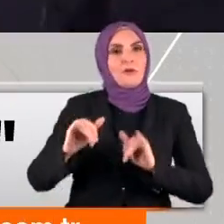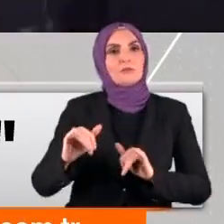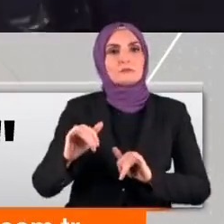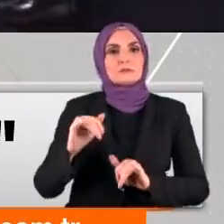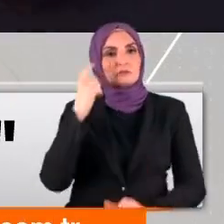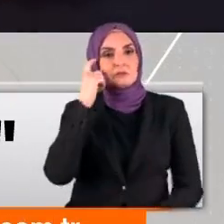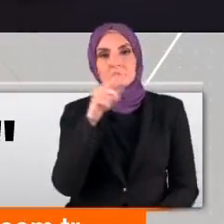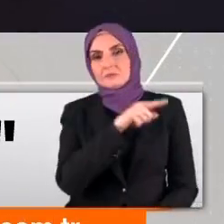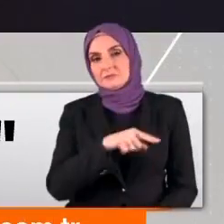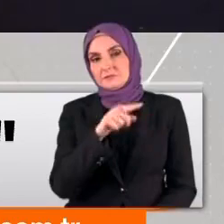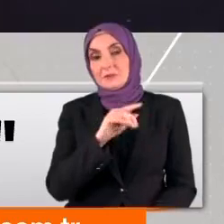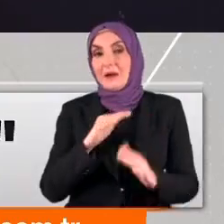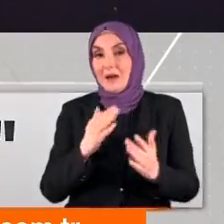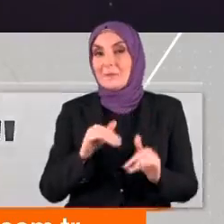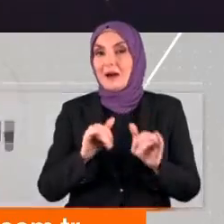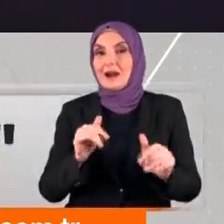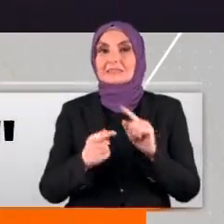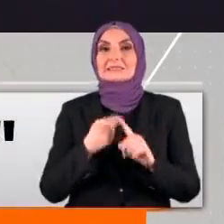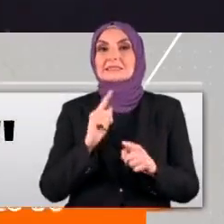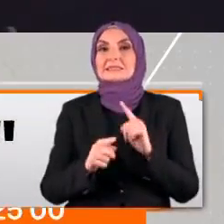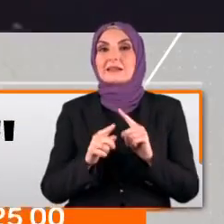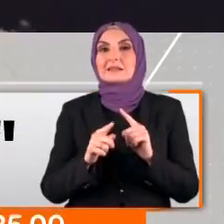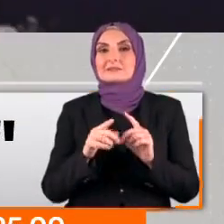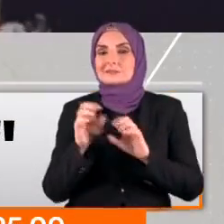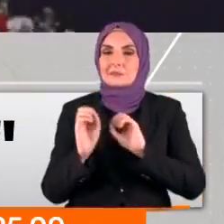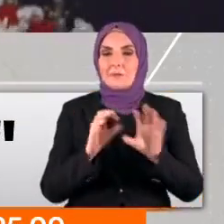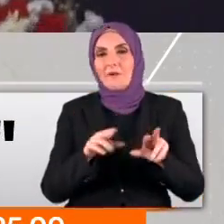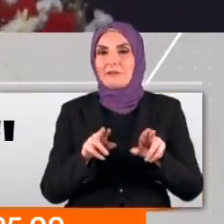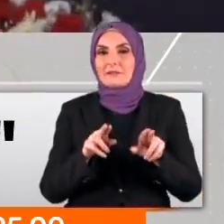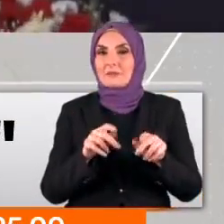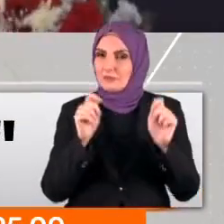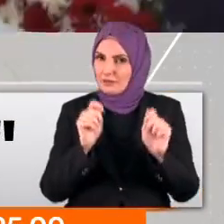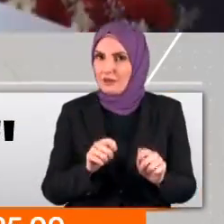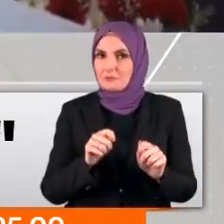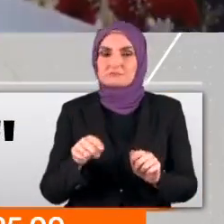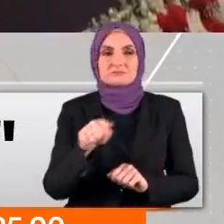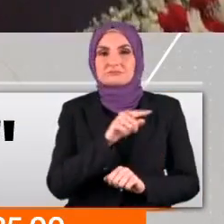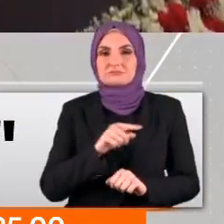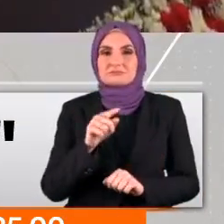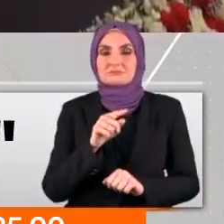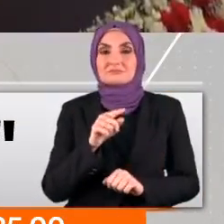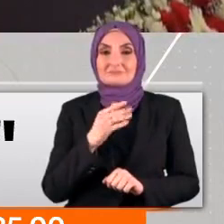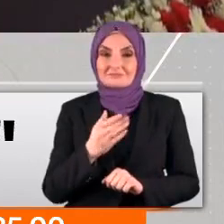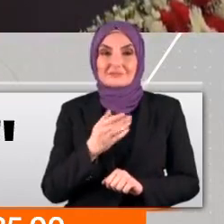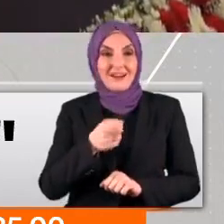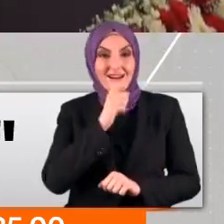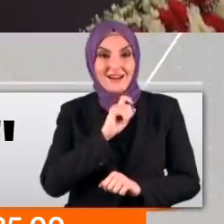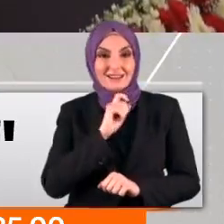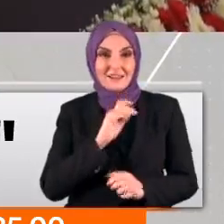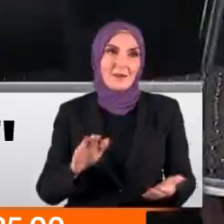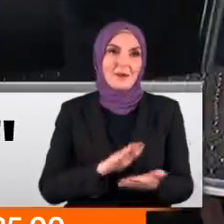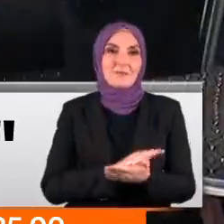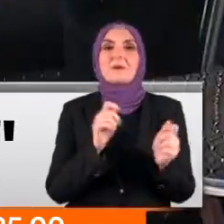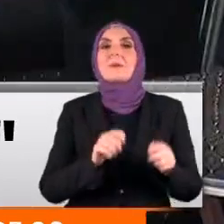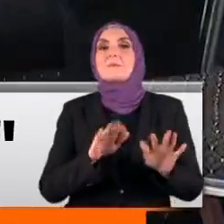Ama hangi siyasi hokkabazlığı denerse denesinler, mızrağı çuvala